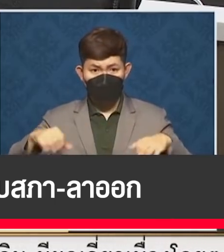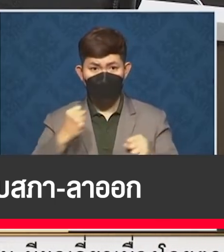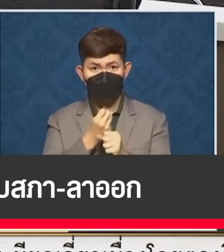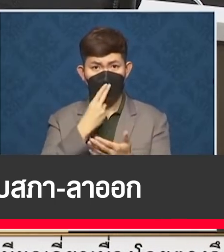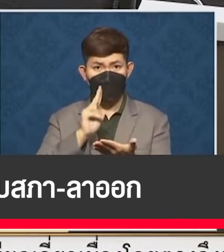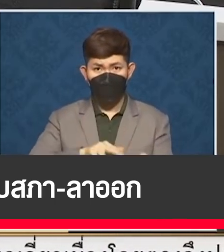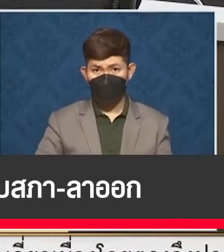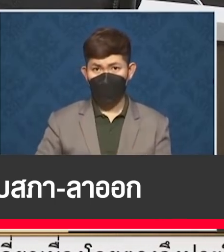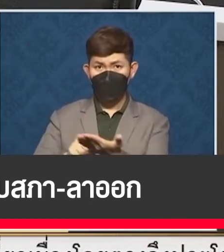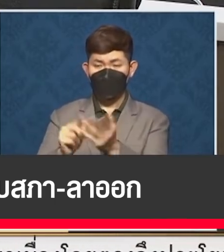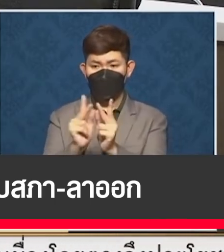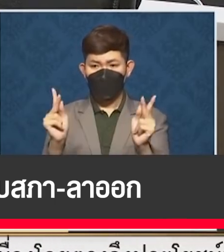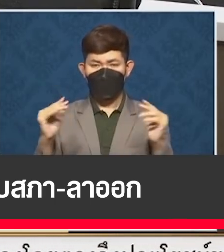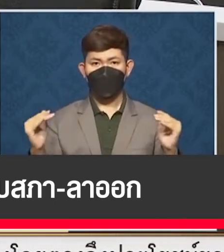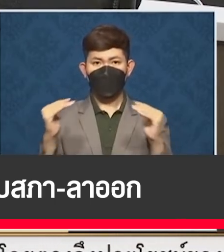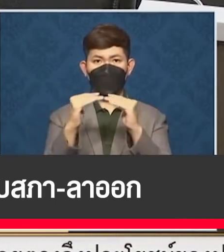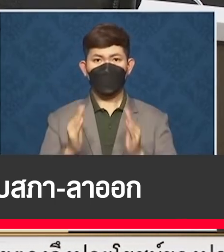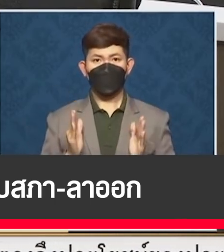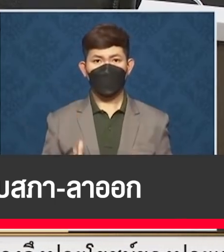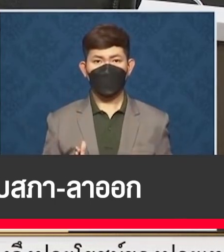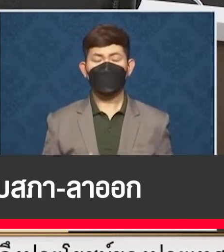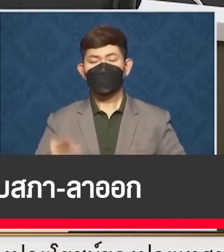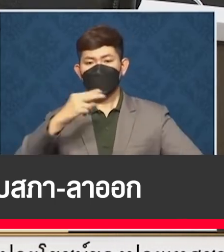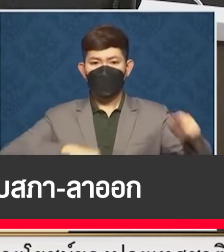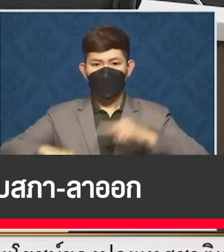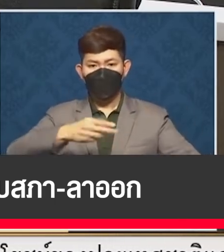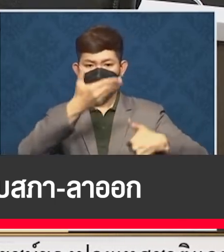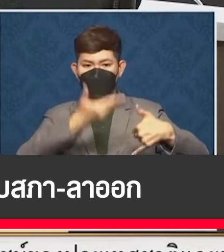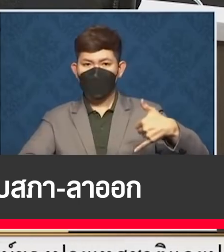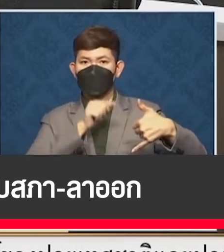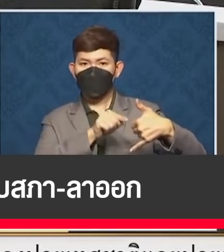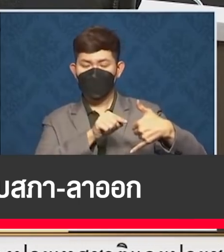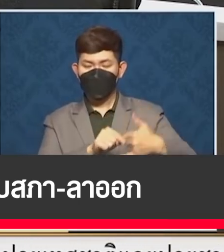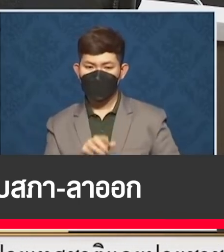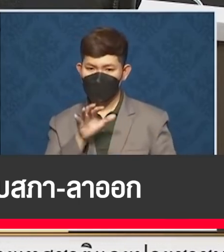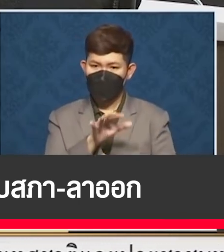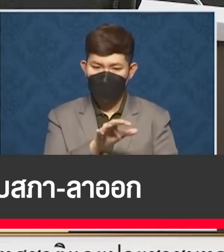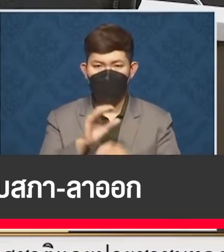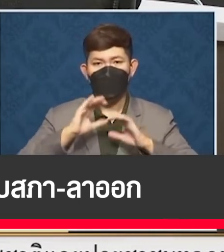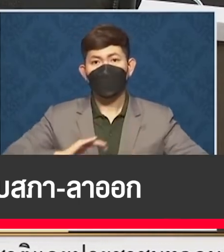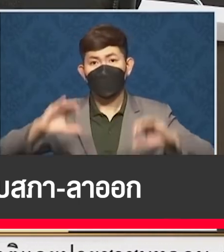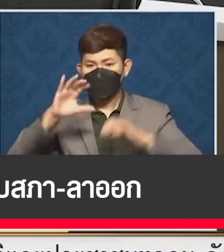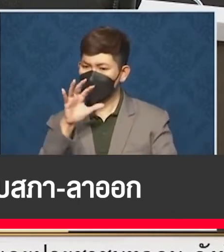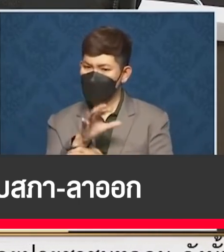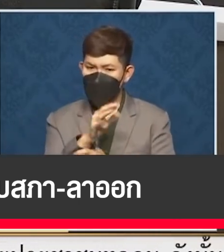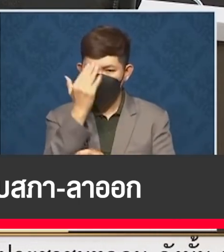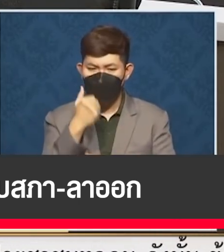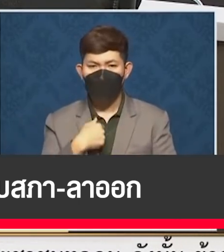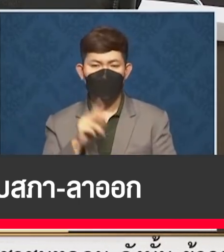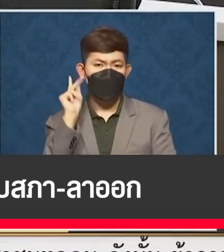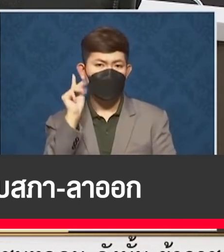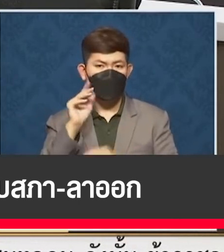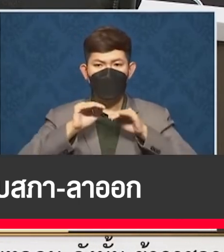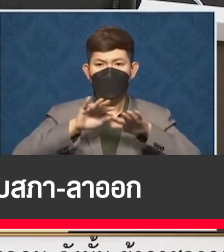ครั้งนี้มาบุกบ้านซึ่งมีมารดาอายุ90ปีมีการข่มขู่คนในบ้านว่านายศิโรจน์เป็นบุคคลเฝ้าระวังม